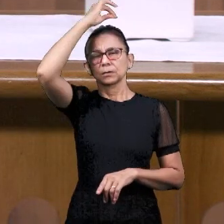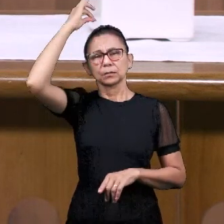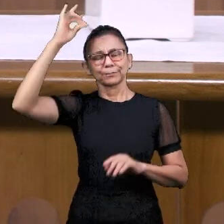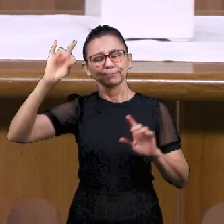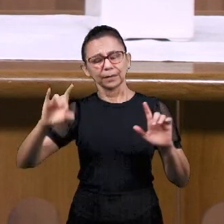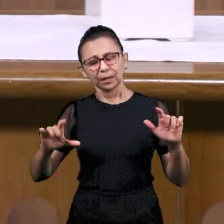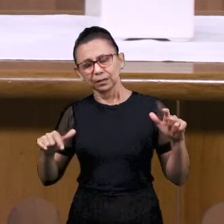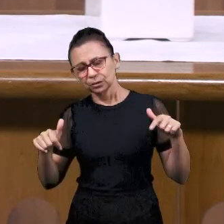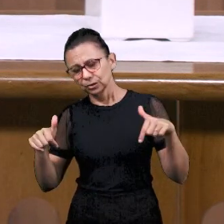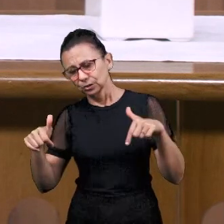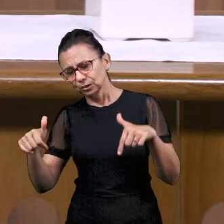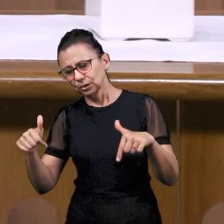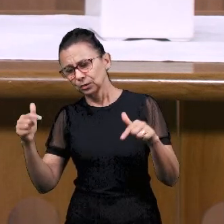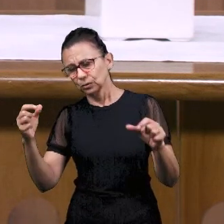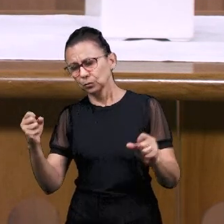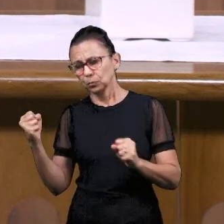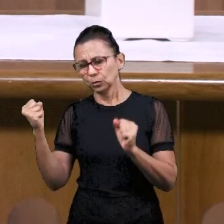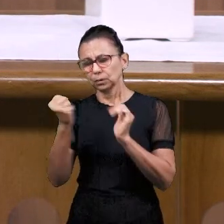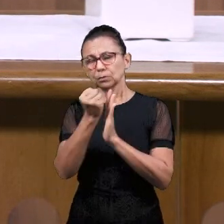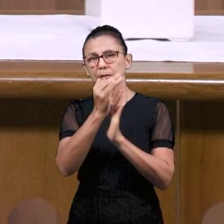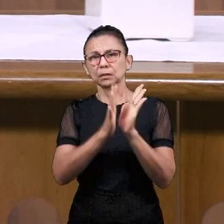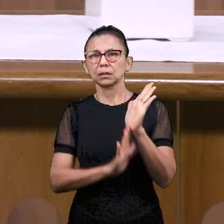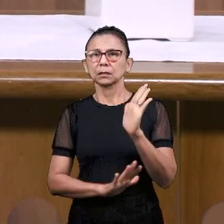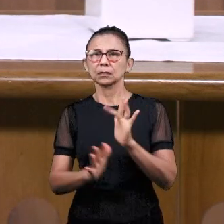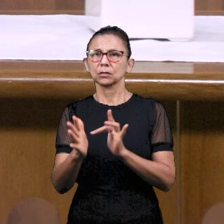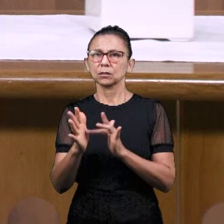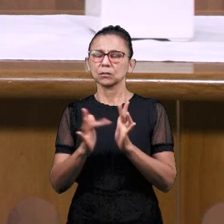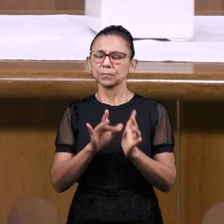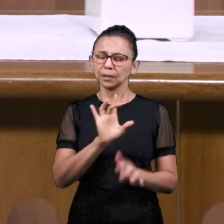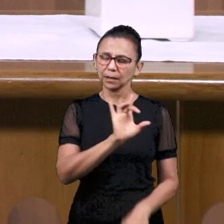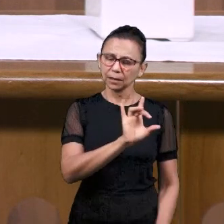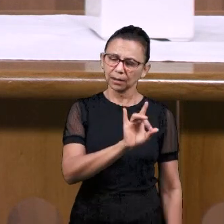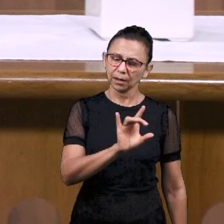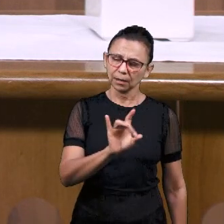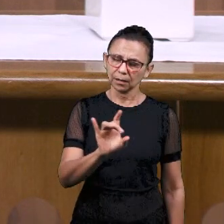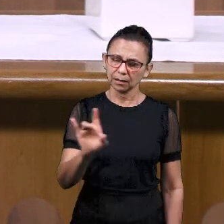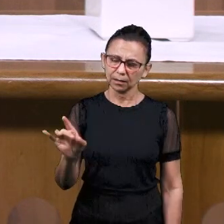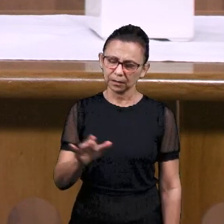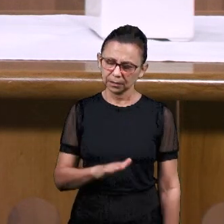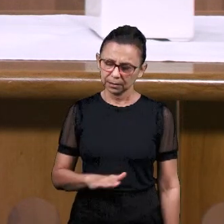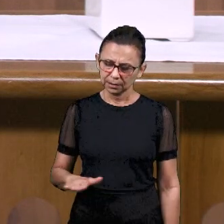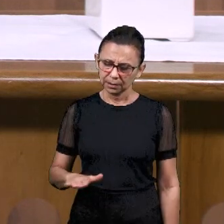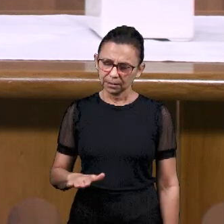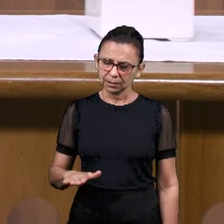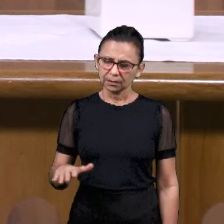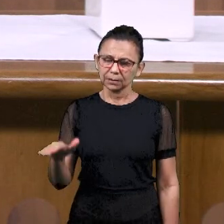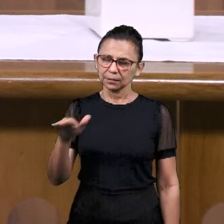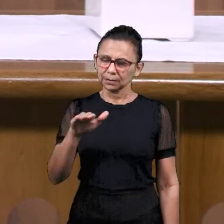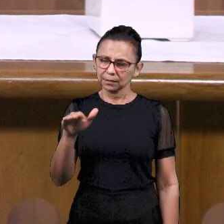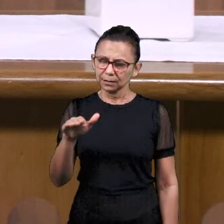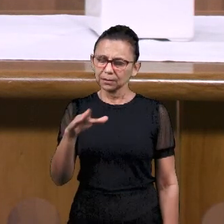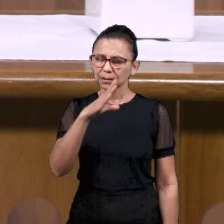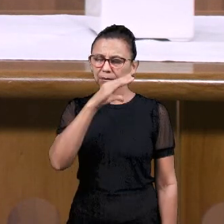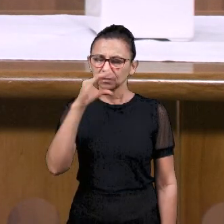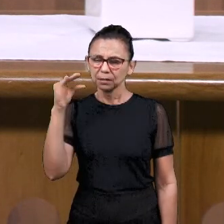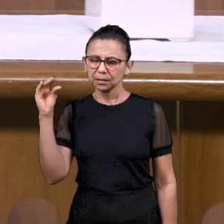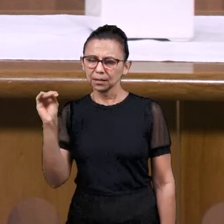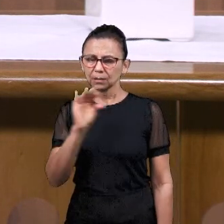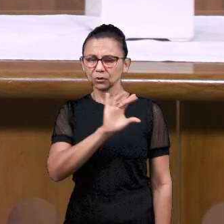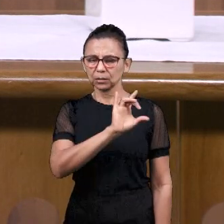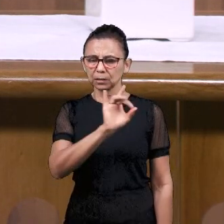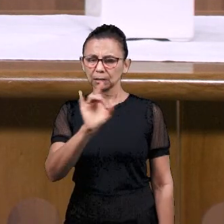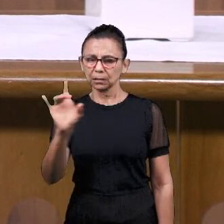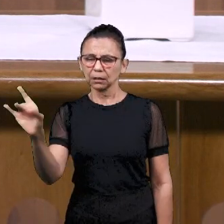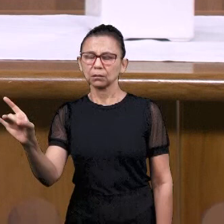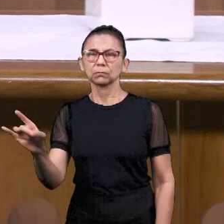sang de Jésus sur la vie de chaque enfant, chaque intermédiaire, chaque adolescent, afin de donner la délivrance